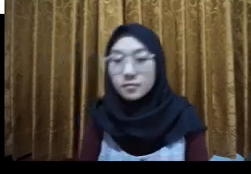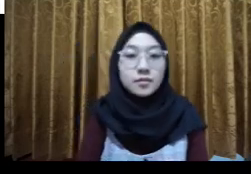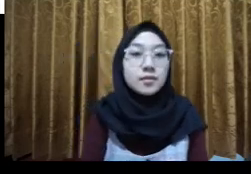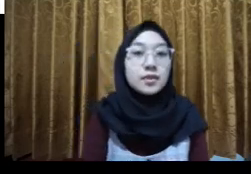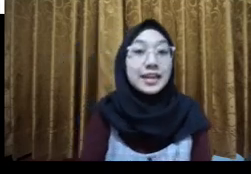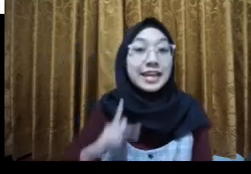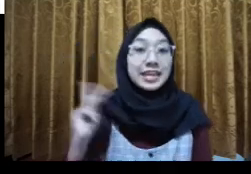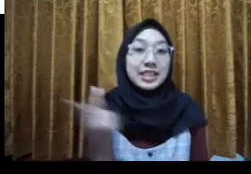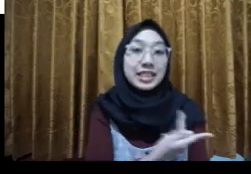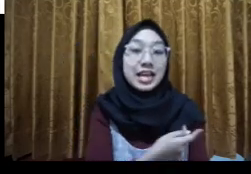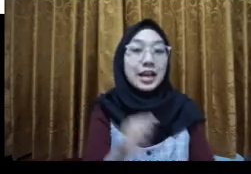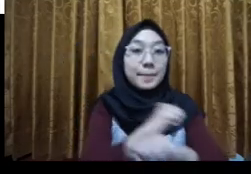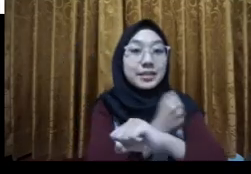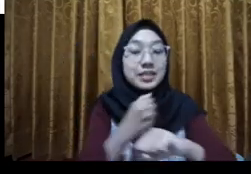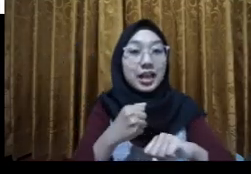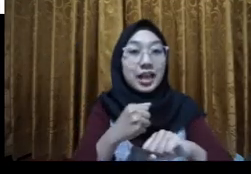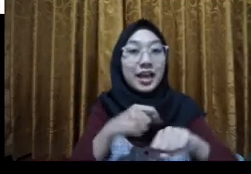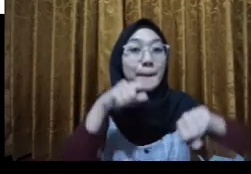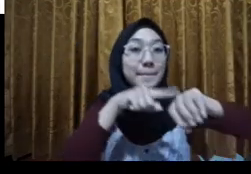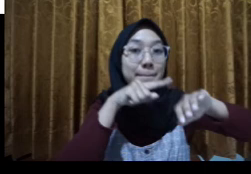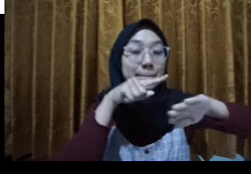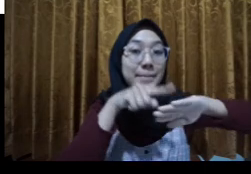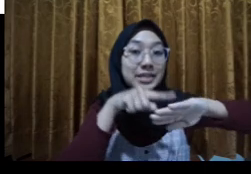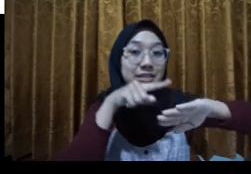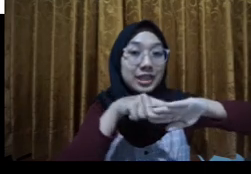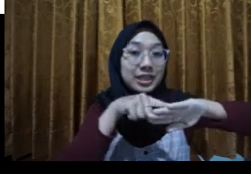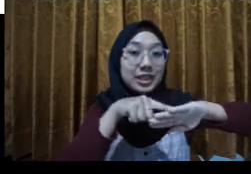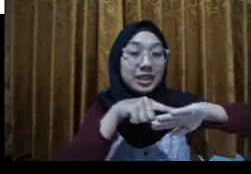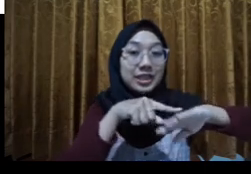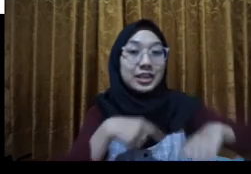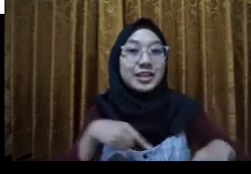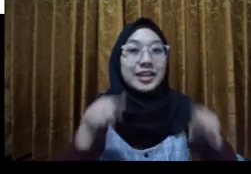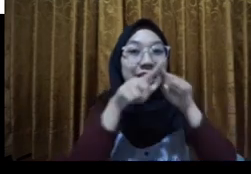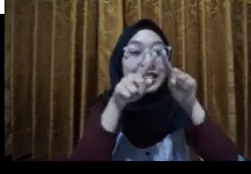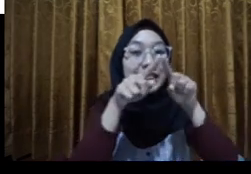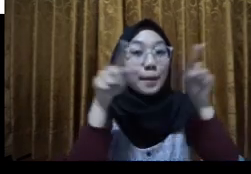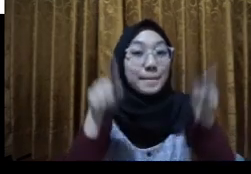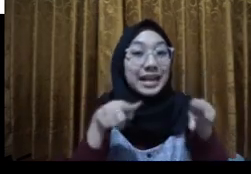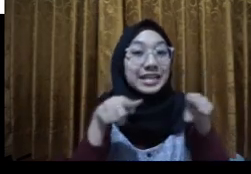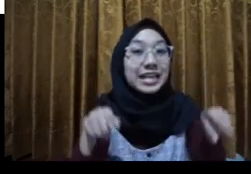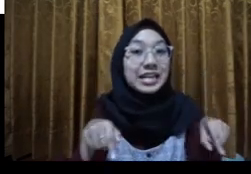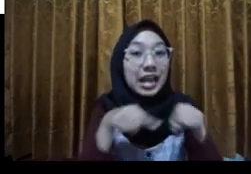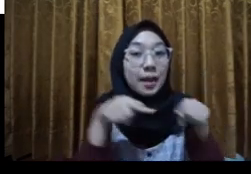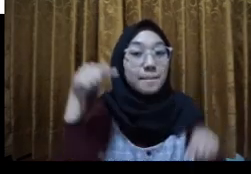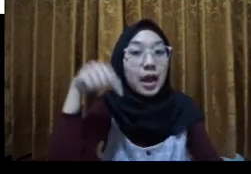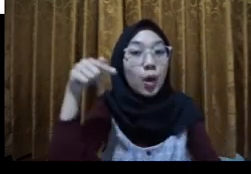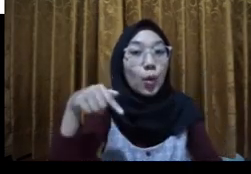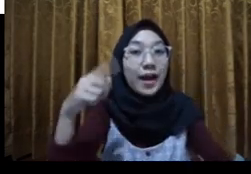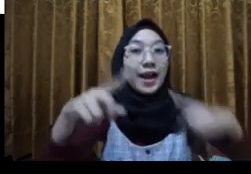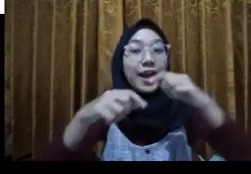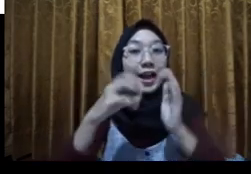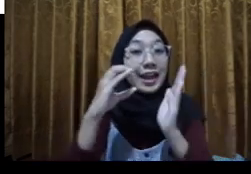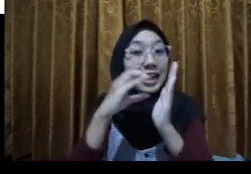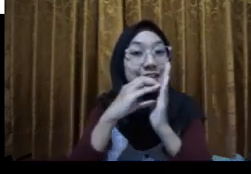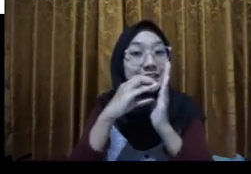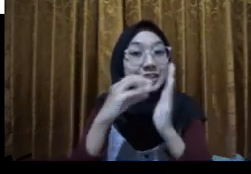lagi. Perempuan ini sangat sibuk bekerja sehingga sulit meluangkan waktu. Nah, kurang lebih 2 kali ya, 2 kali panah bawah.